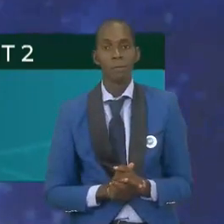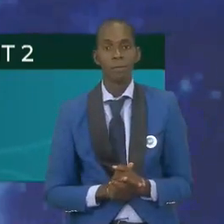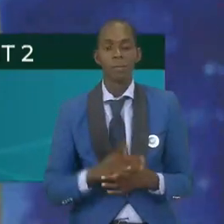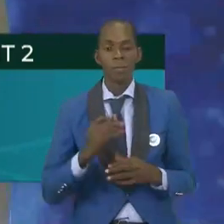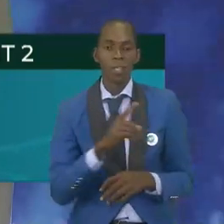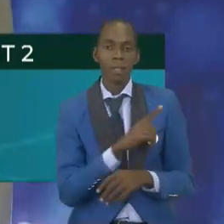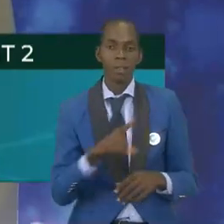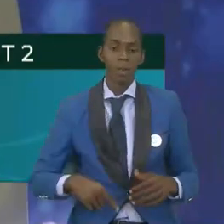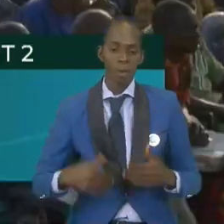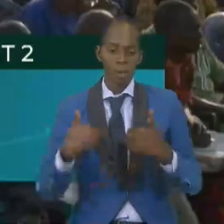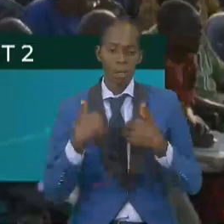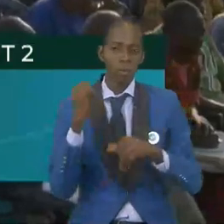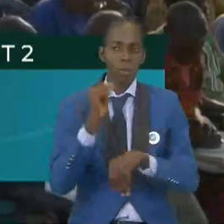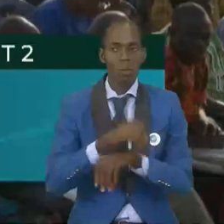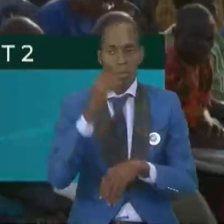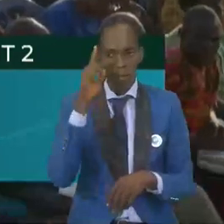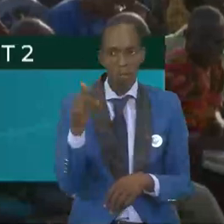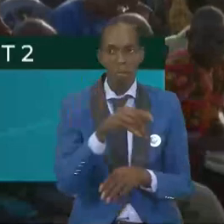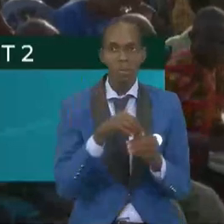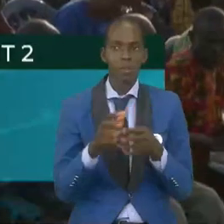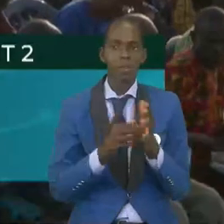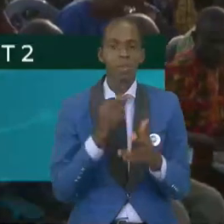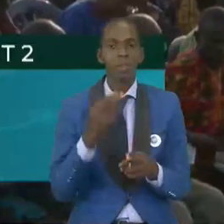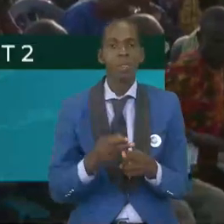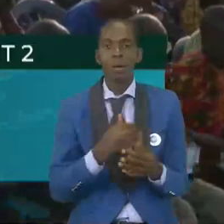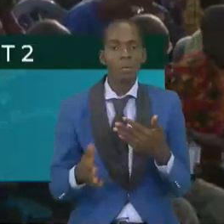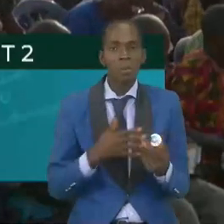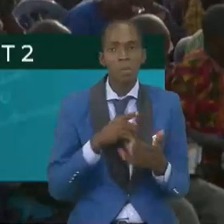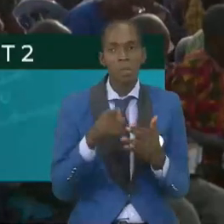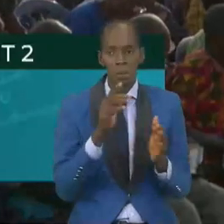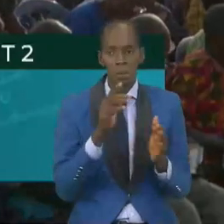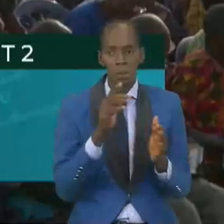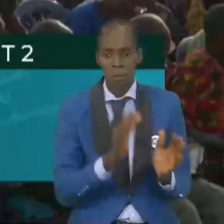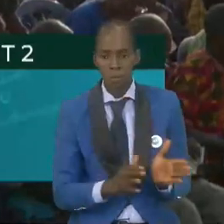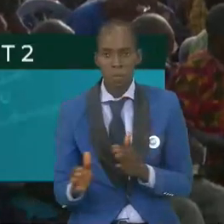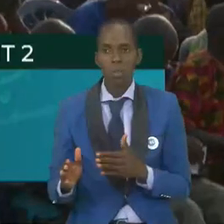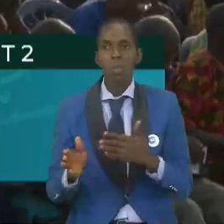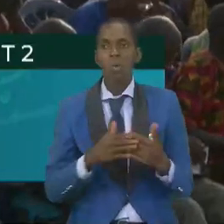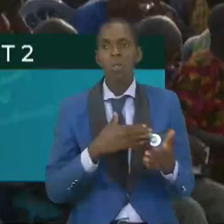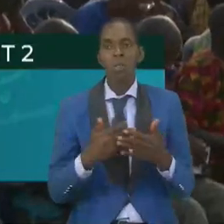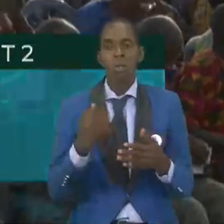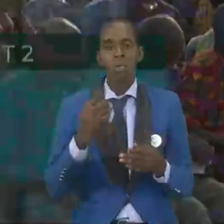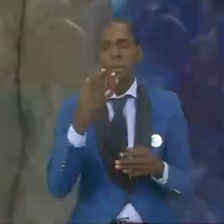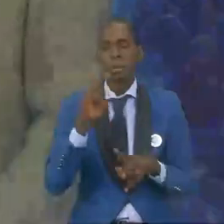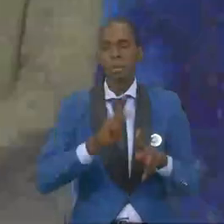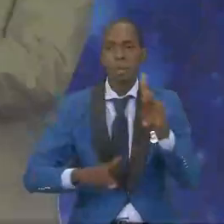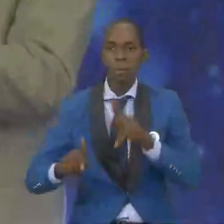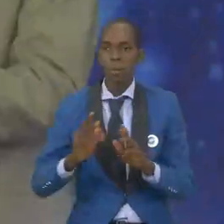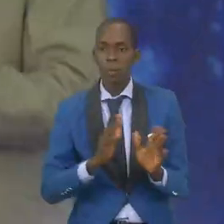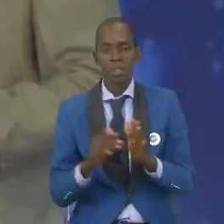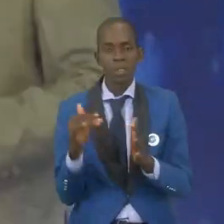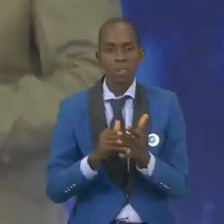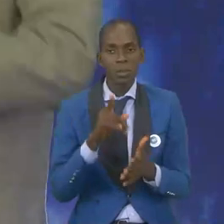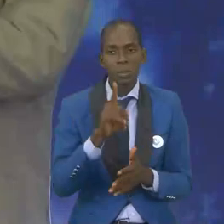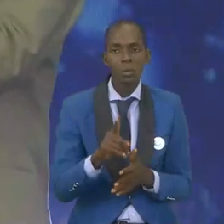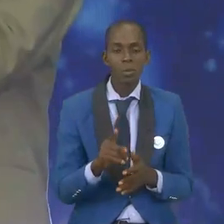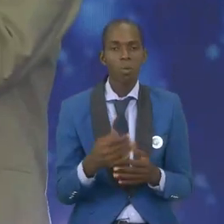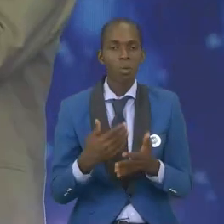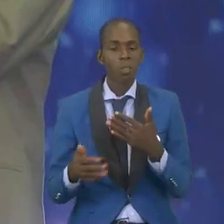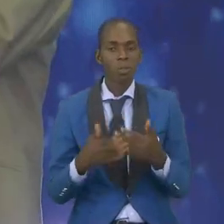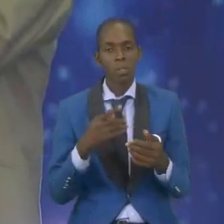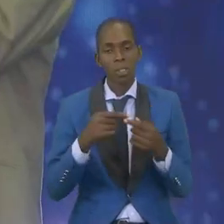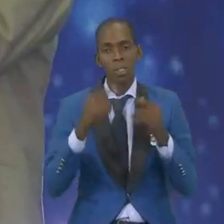monde. Amen. Le Seigneur a déjà vaincu pour toi. Et tout, quel que soit leur